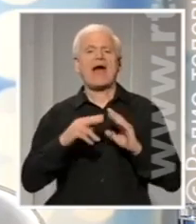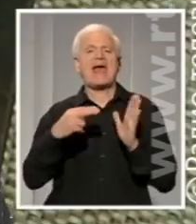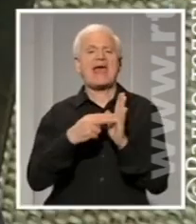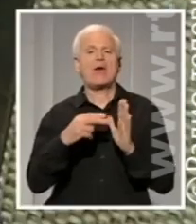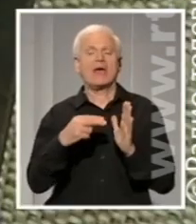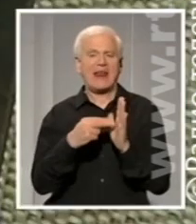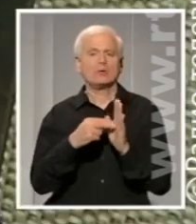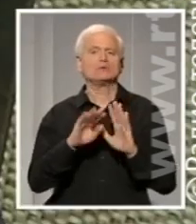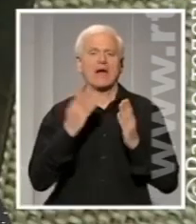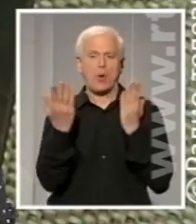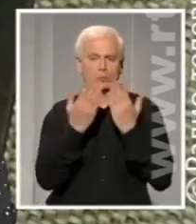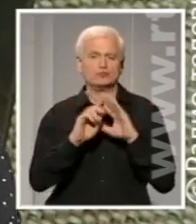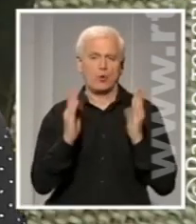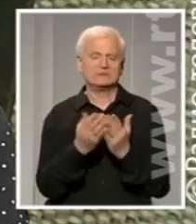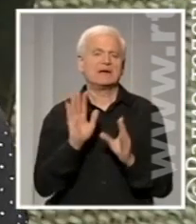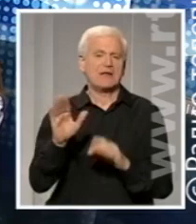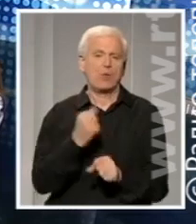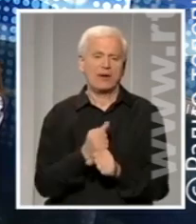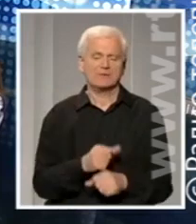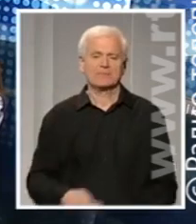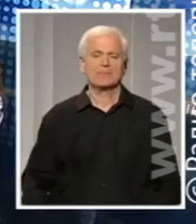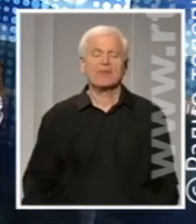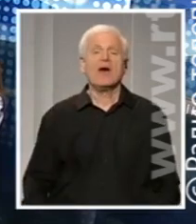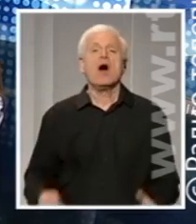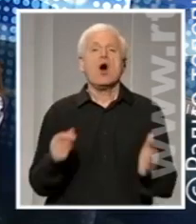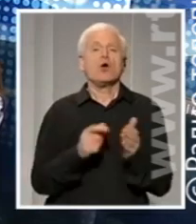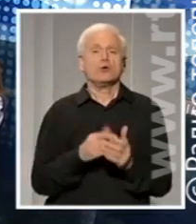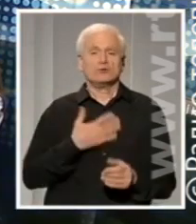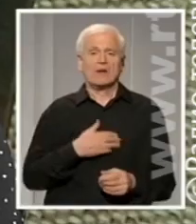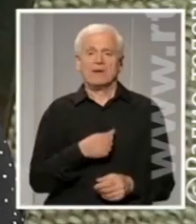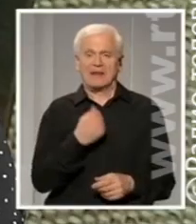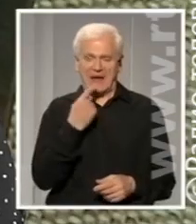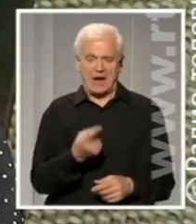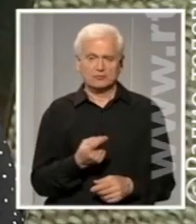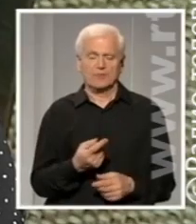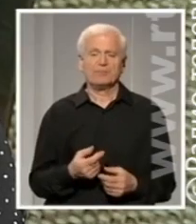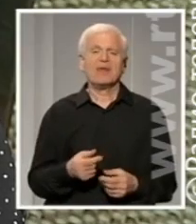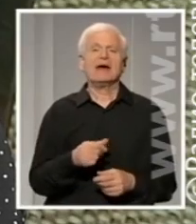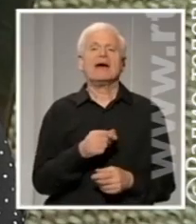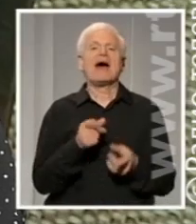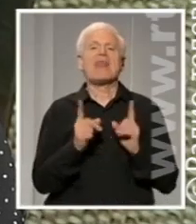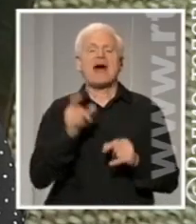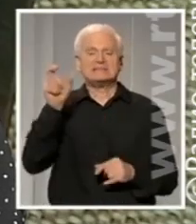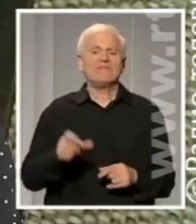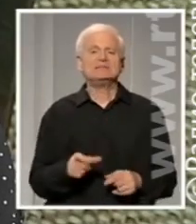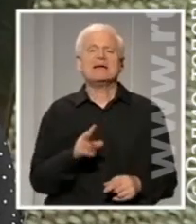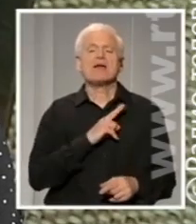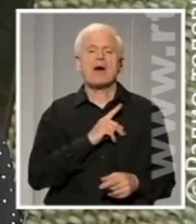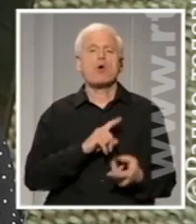da to radi. I sada to čuveno... I samo bih još napomenula da su nastavnici u